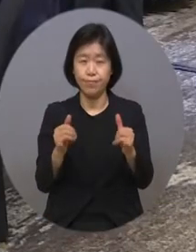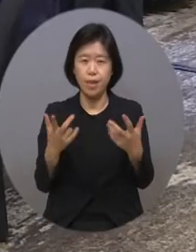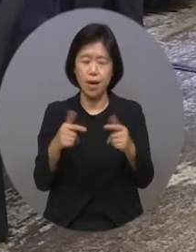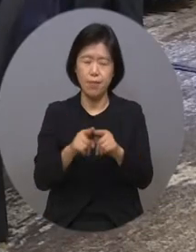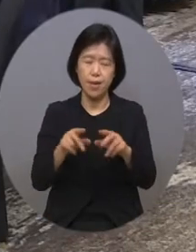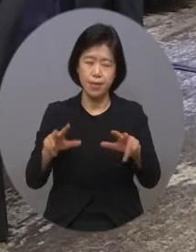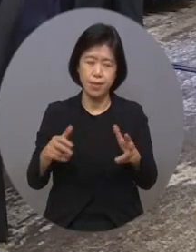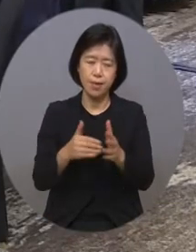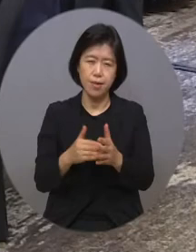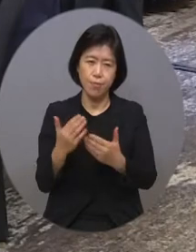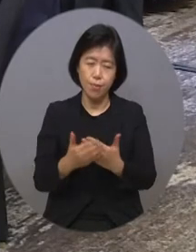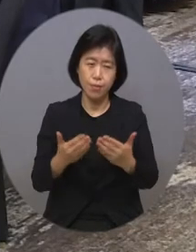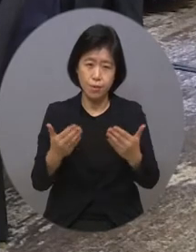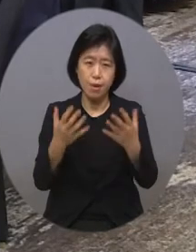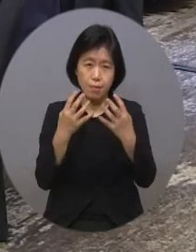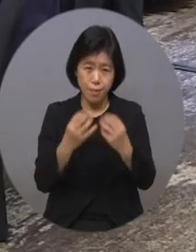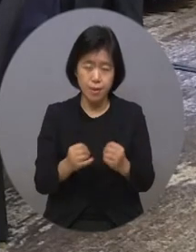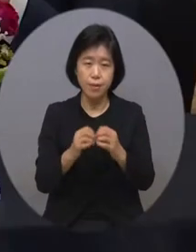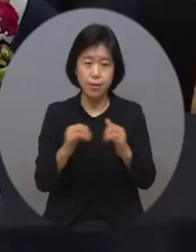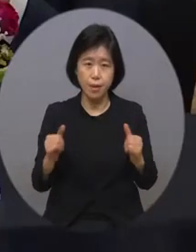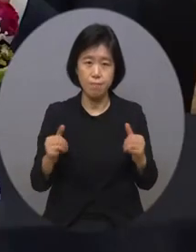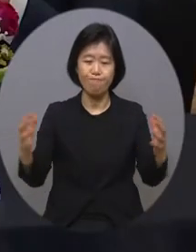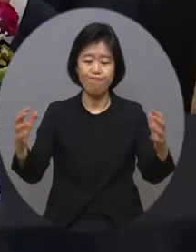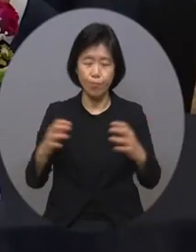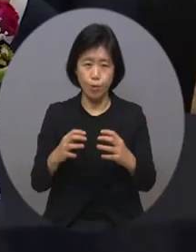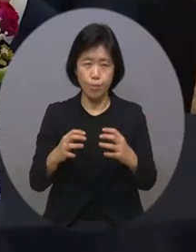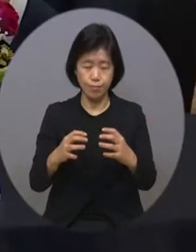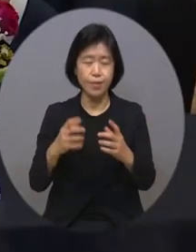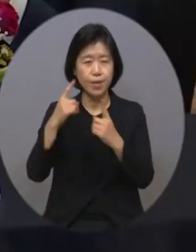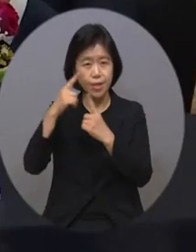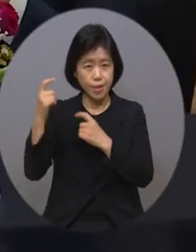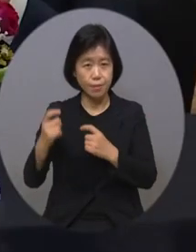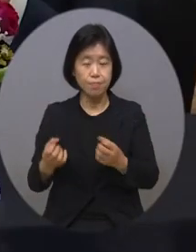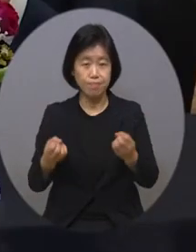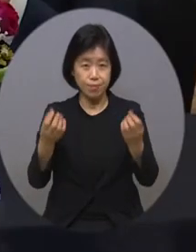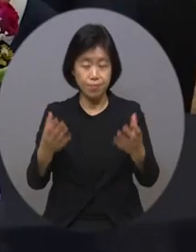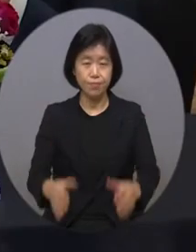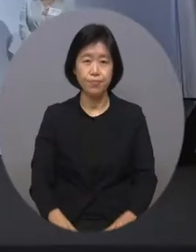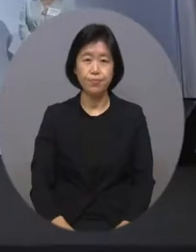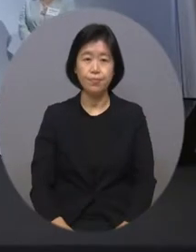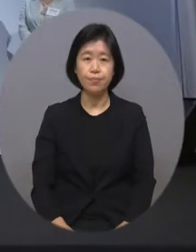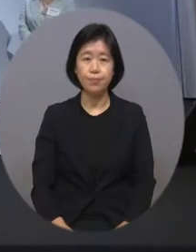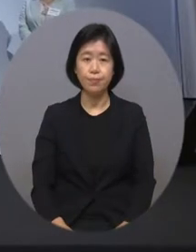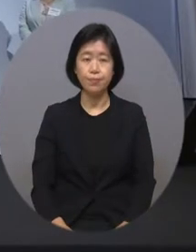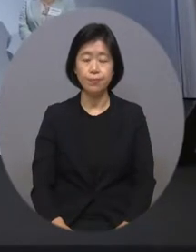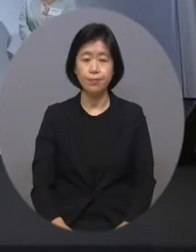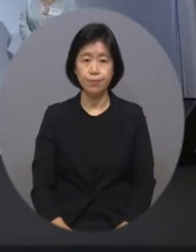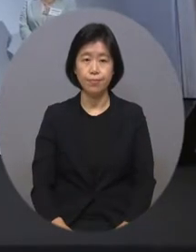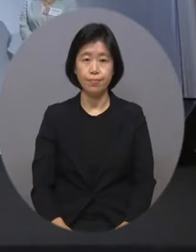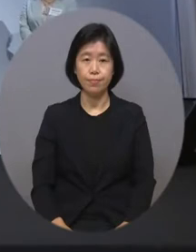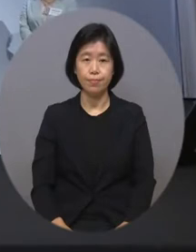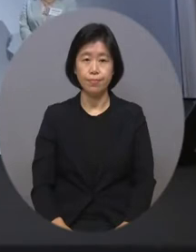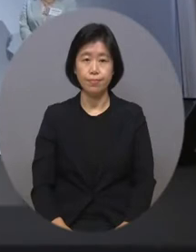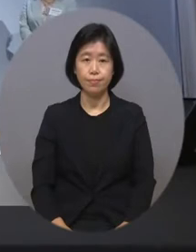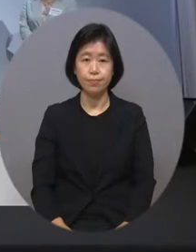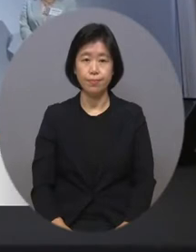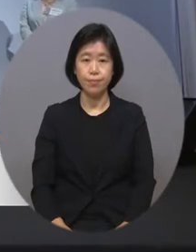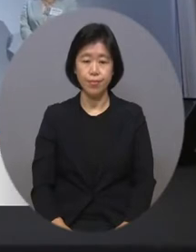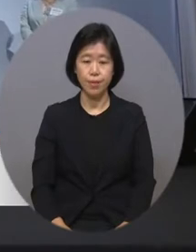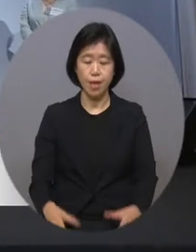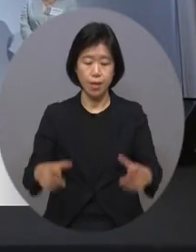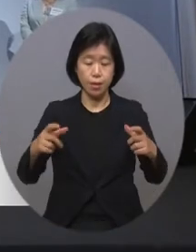헌신해온 사회복지인들과 기념식 현장을 함께했습니다. 이 자리에서는